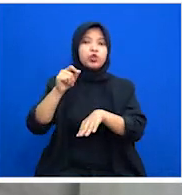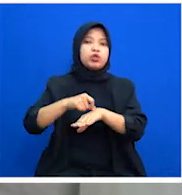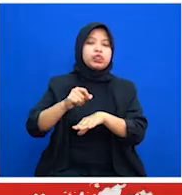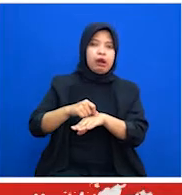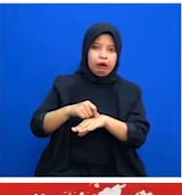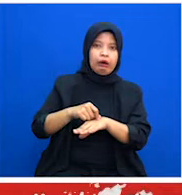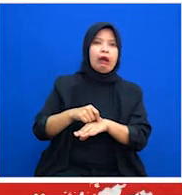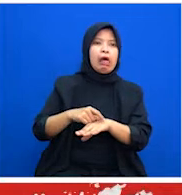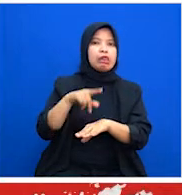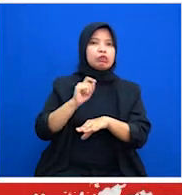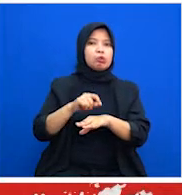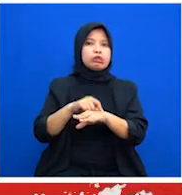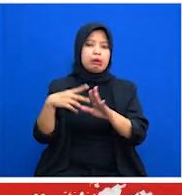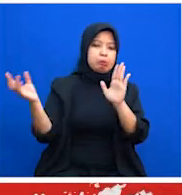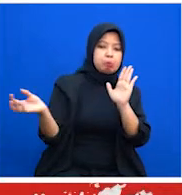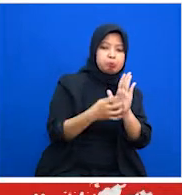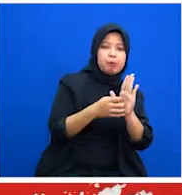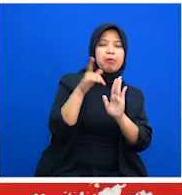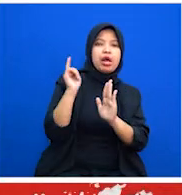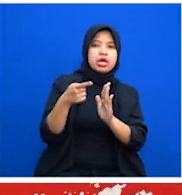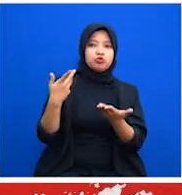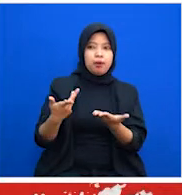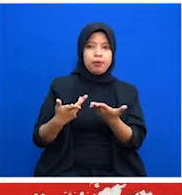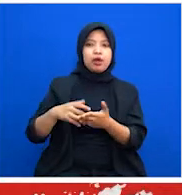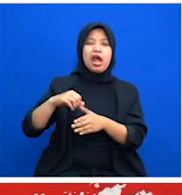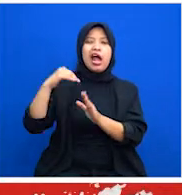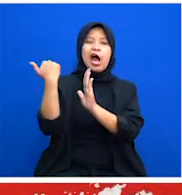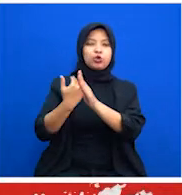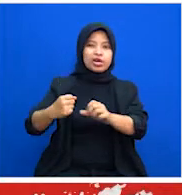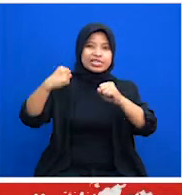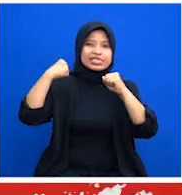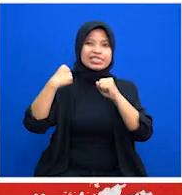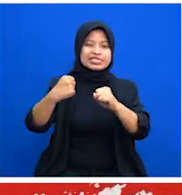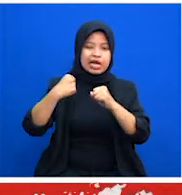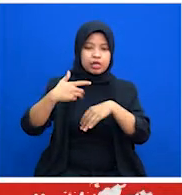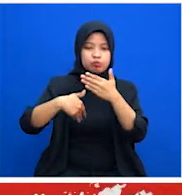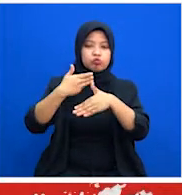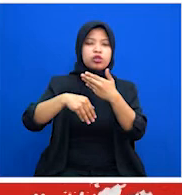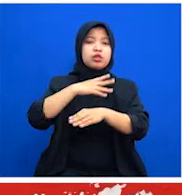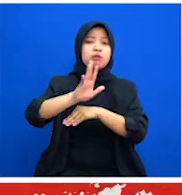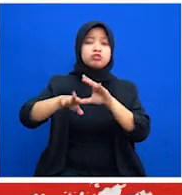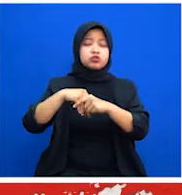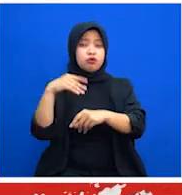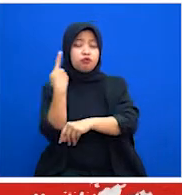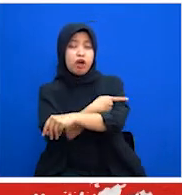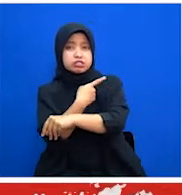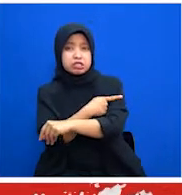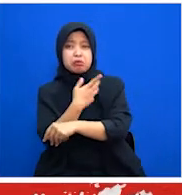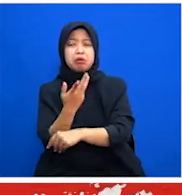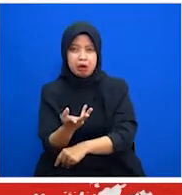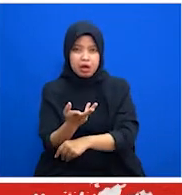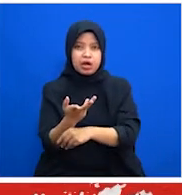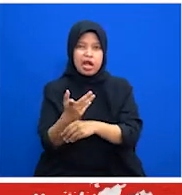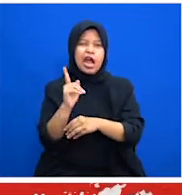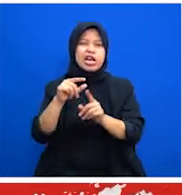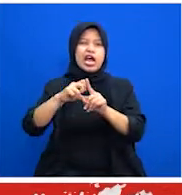Twitter yang menyebutkan bahwa penerapan protokol kesehatan dan seterusnya termasuk vaksin itu adalah bagian dari